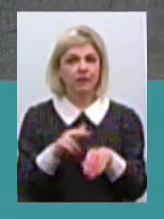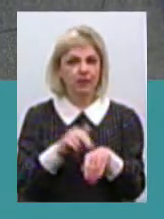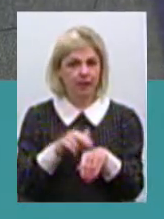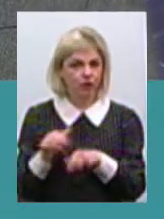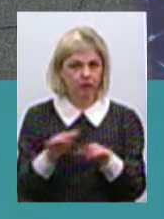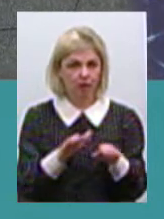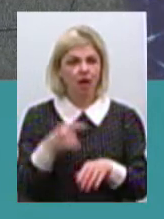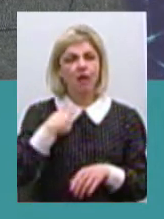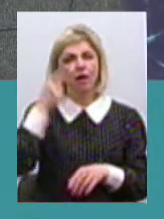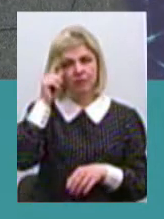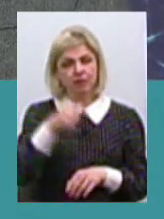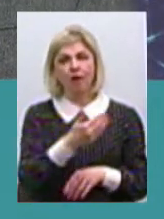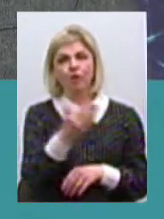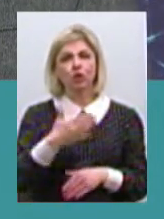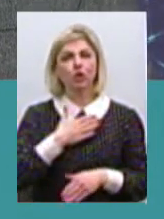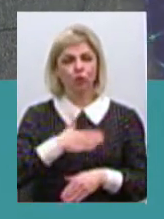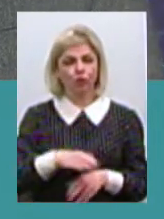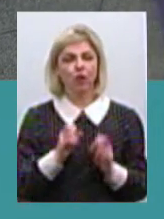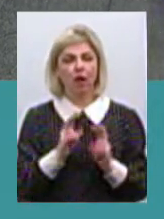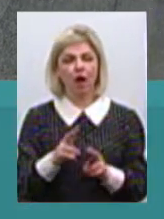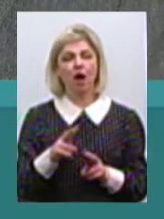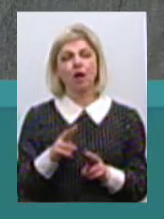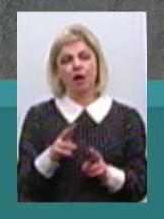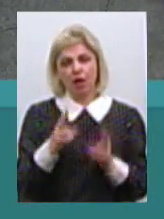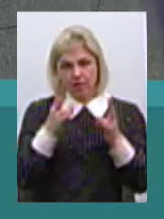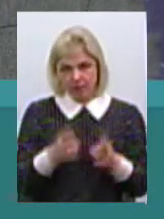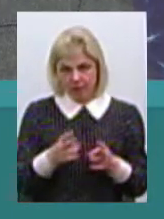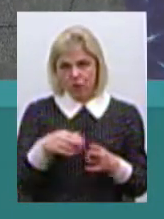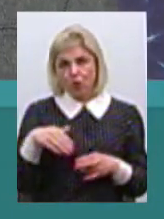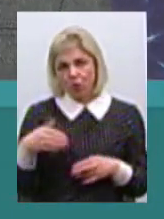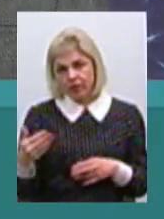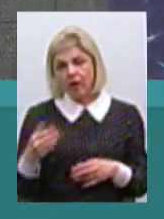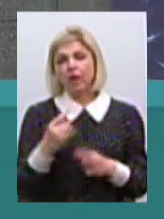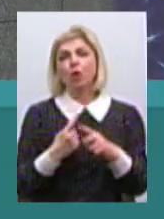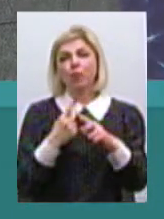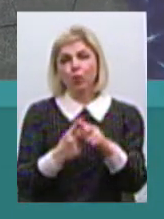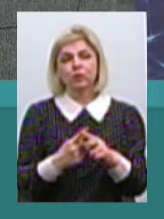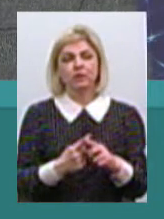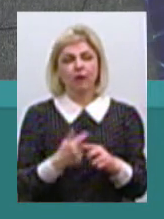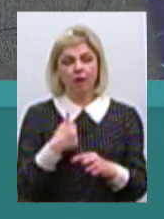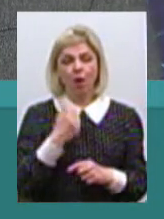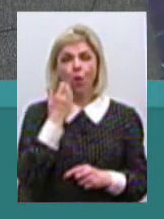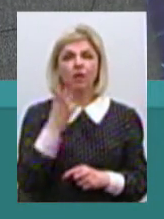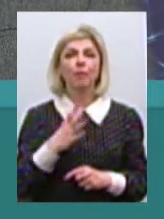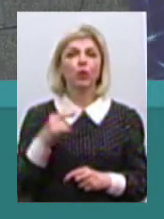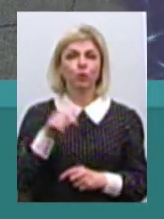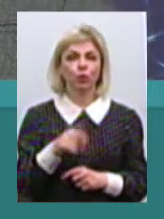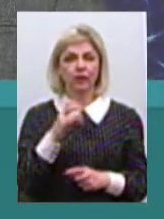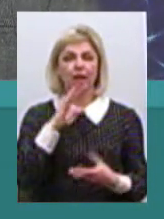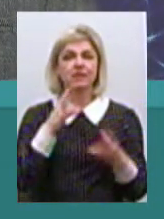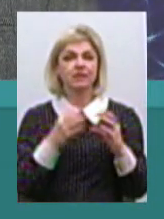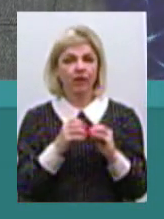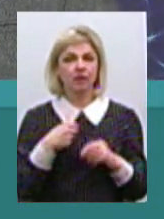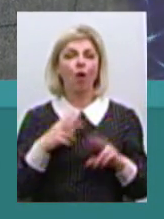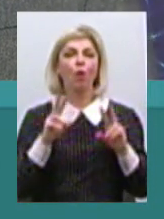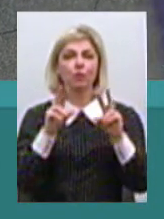вони задоволені, як вони ведуться, як сторона потерпілого. Плюс до всього, я коли був тут на звіті, я давав